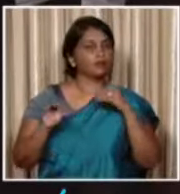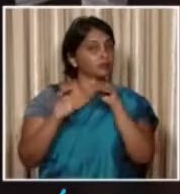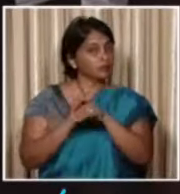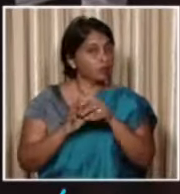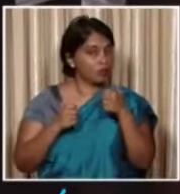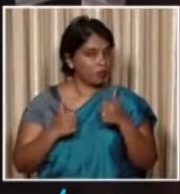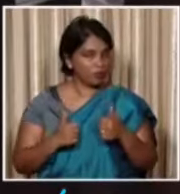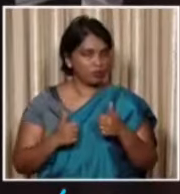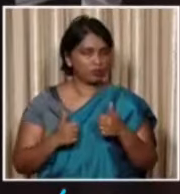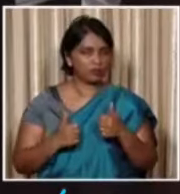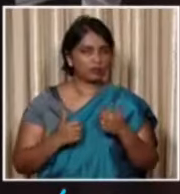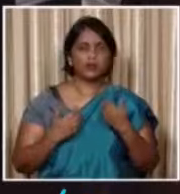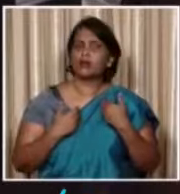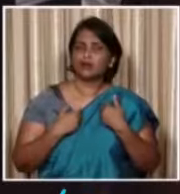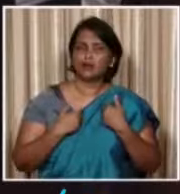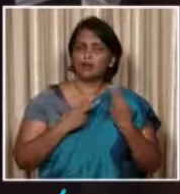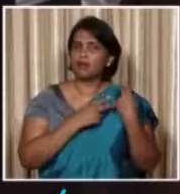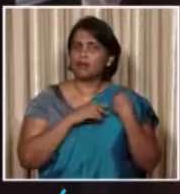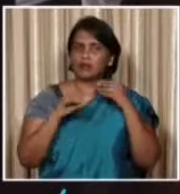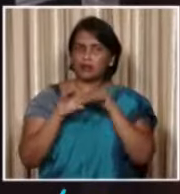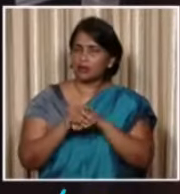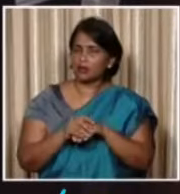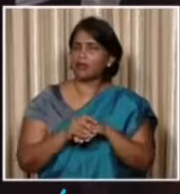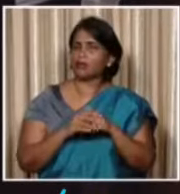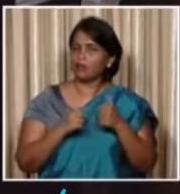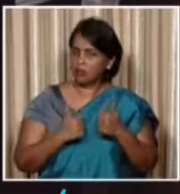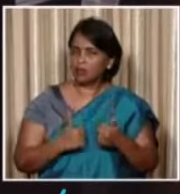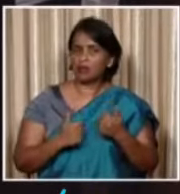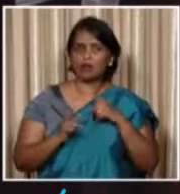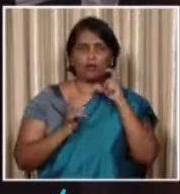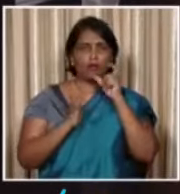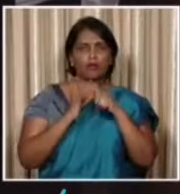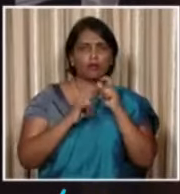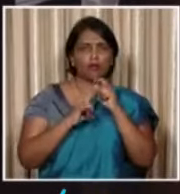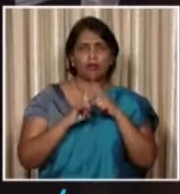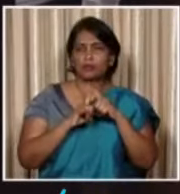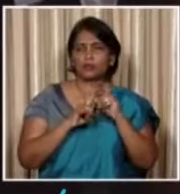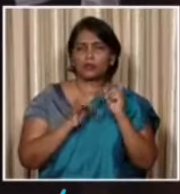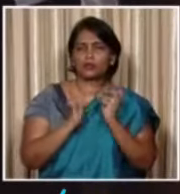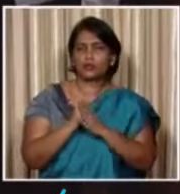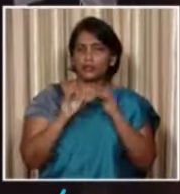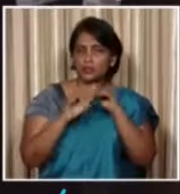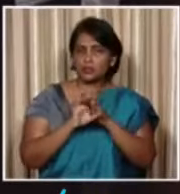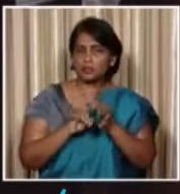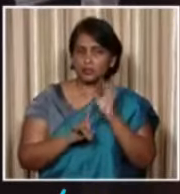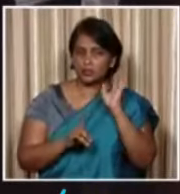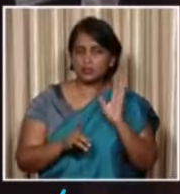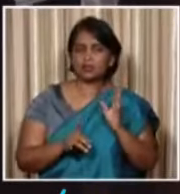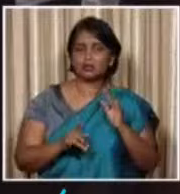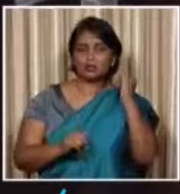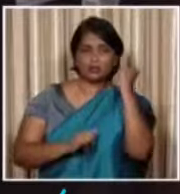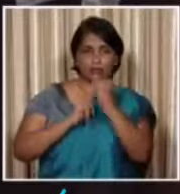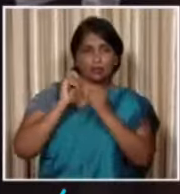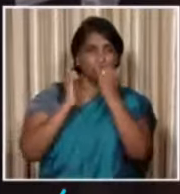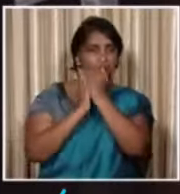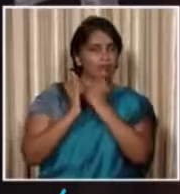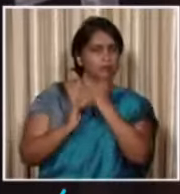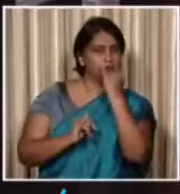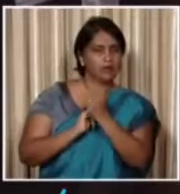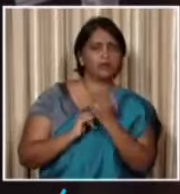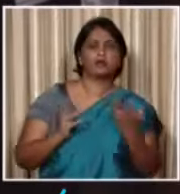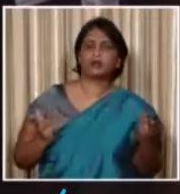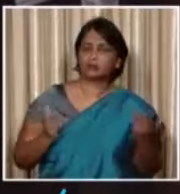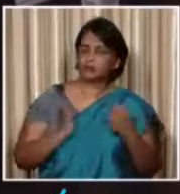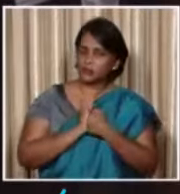නැහැ අපිට ඒ තනතුරු දරන්න හොඳ නැහැ අපිට කෝප් කමිටුවේ සභාපතිකම දරනකොට අපිට චෝදනා පත්‍රයක් එල්ල කරනවා ඒ නිසා